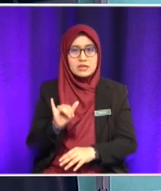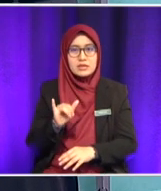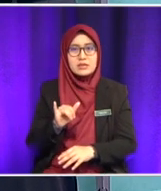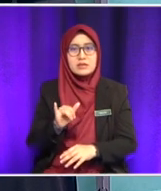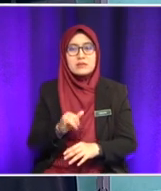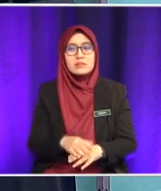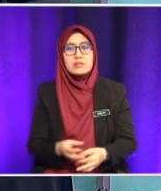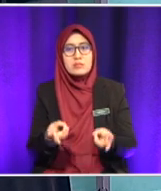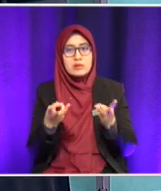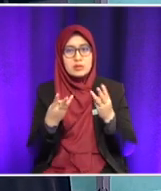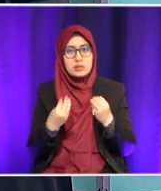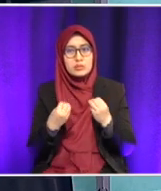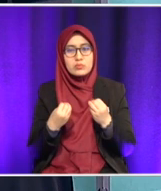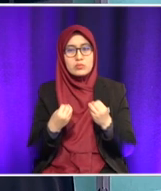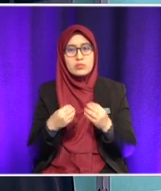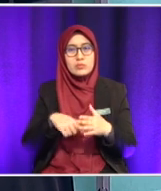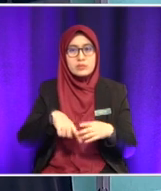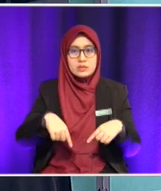jenis-jenis gangguannya